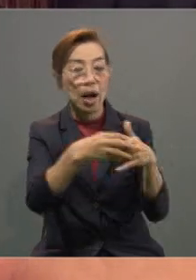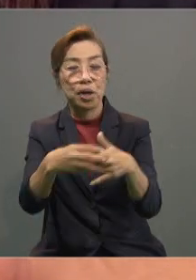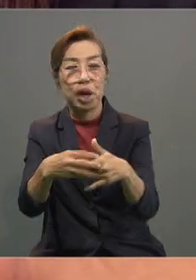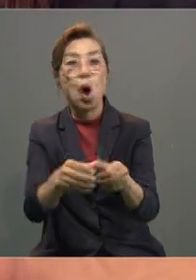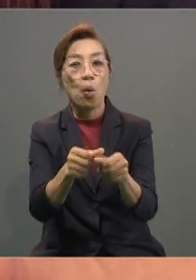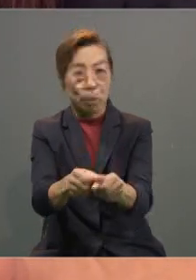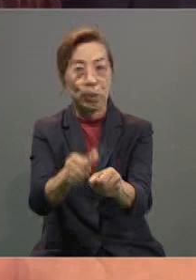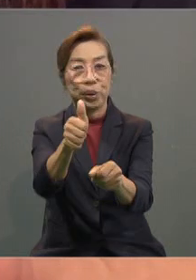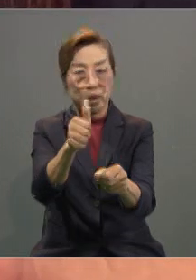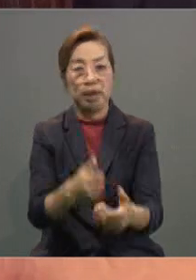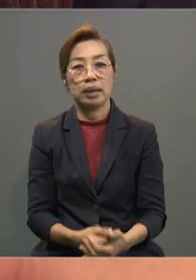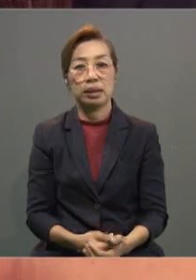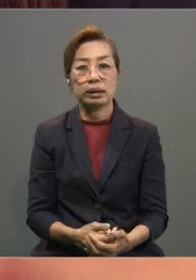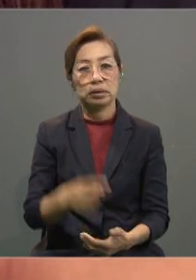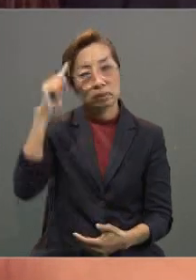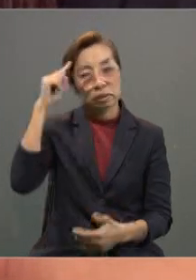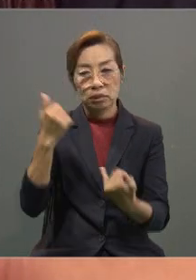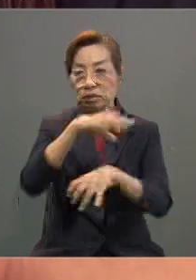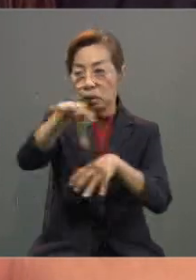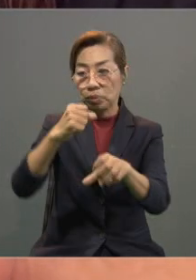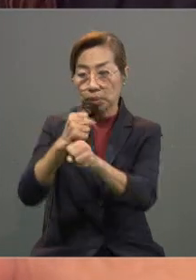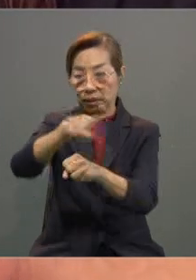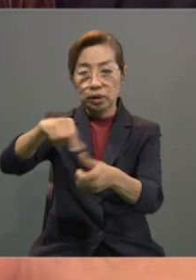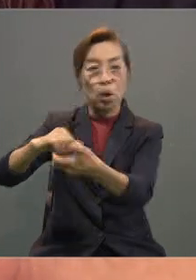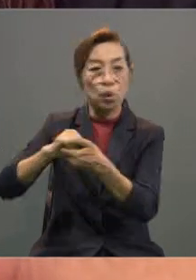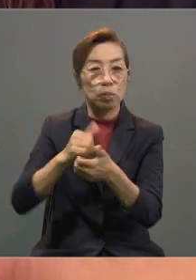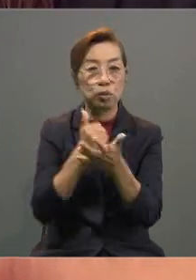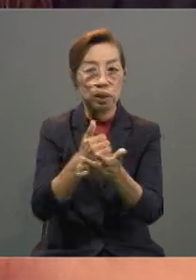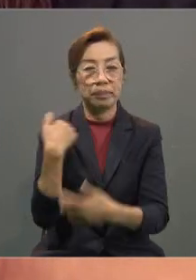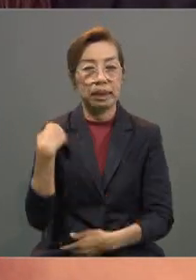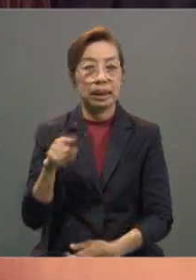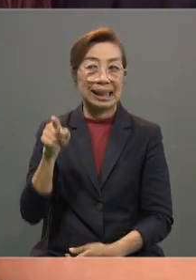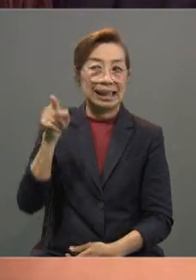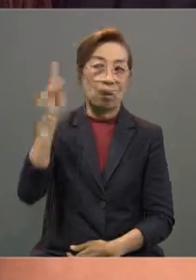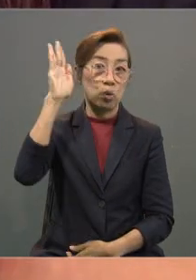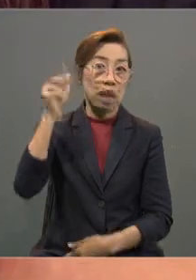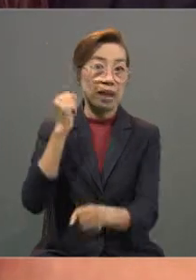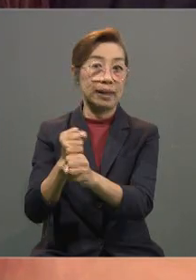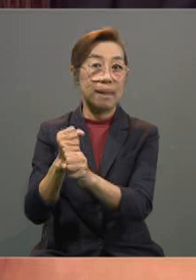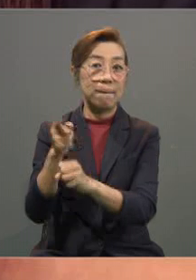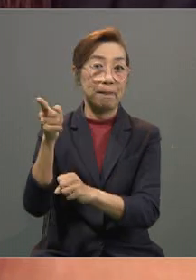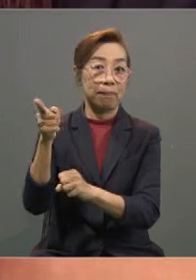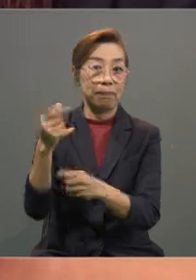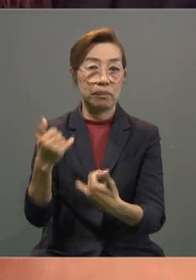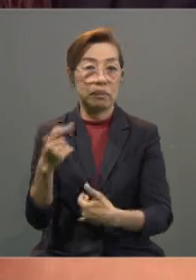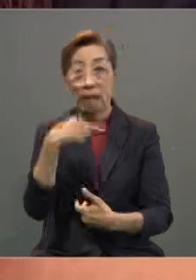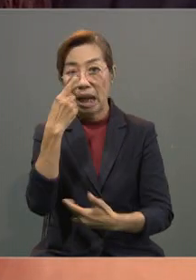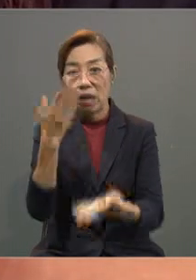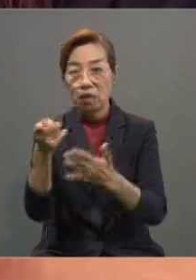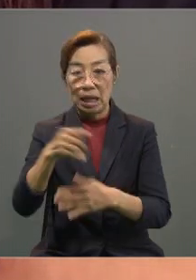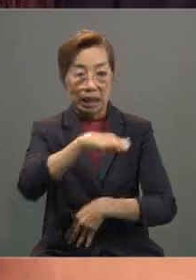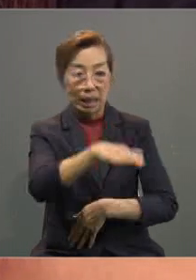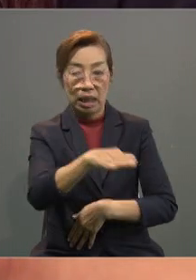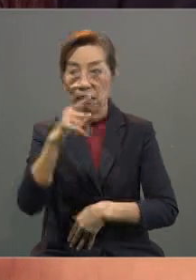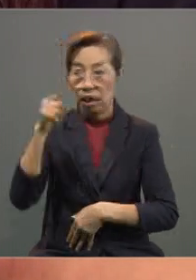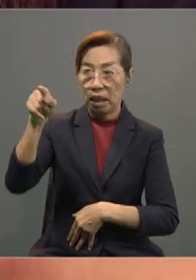ครับก็ผมเชื่อว่าหลายๆทางเนี่ยตอนนี้เข้ามาให้ความช่วยเหลือแล้วแล้วในส่วนของคนที่เป็นคนก่อเหตุเนี่ยวันเนี้ยใครก็แล้วแต่กระทำเด็กผมเน้น